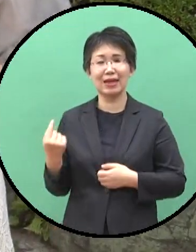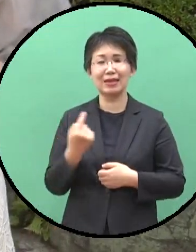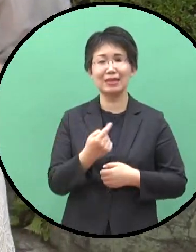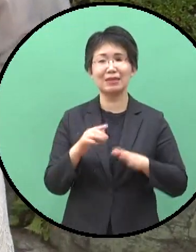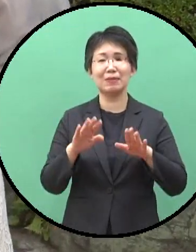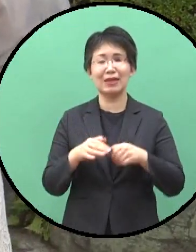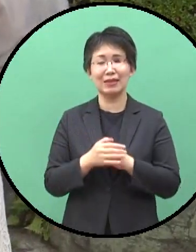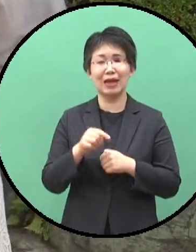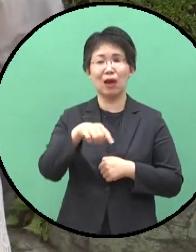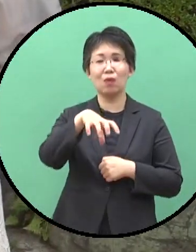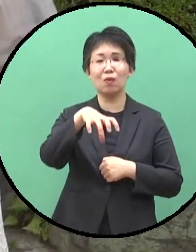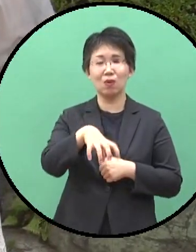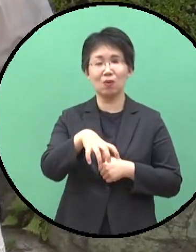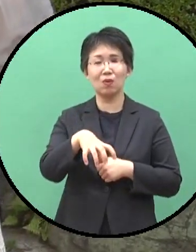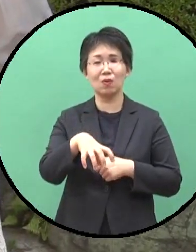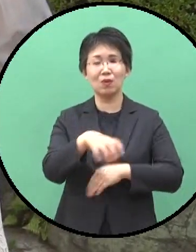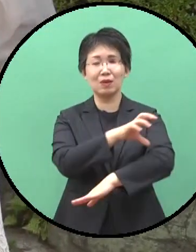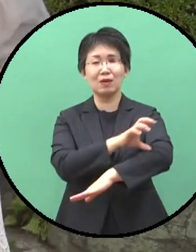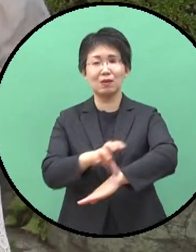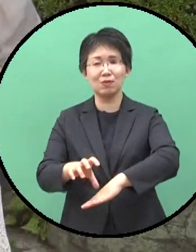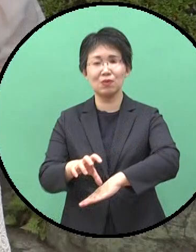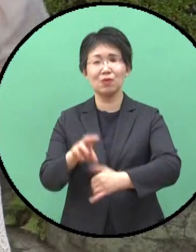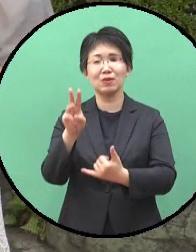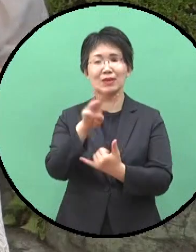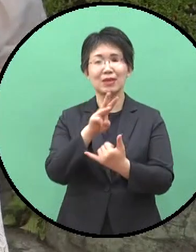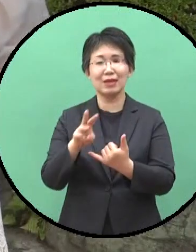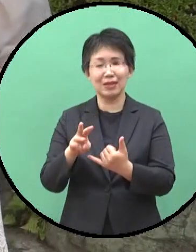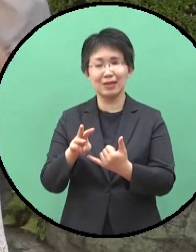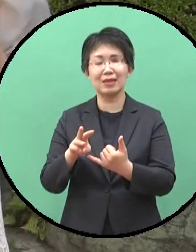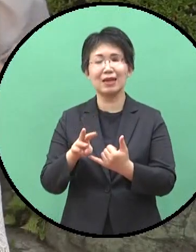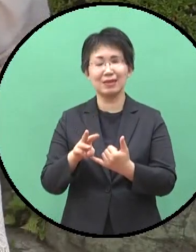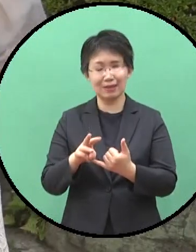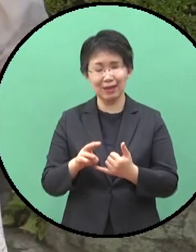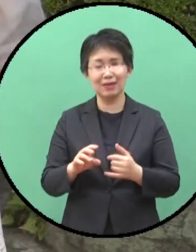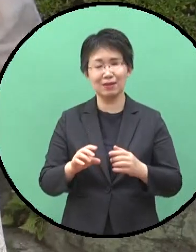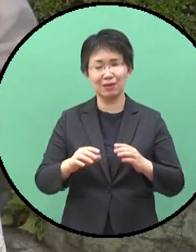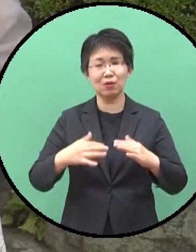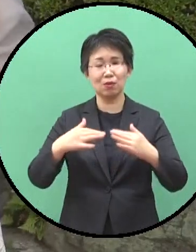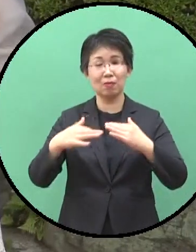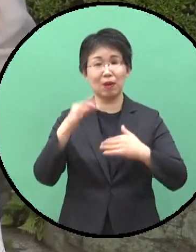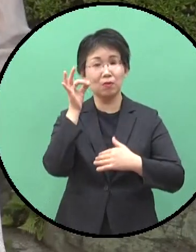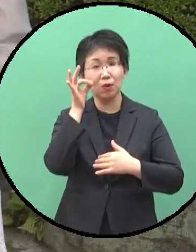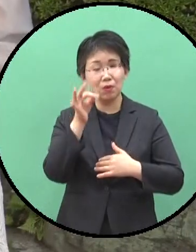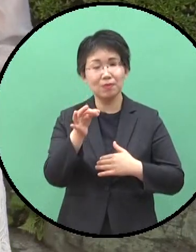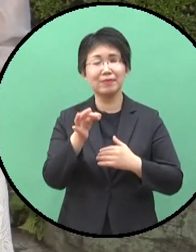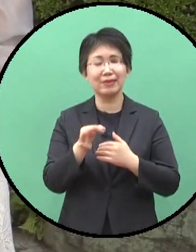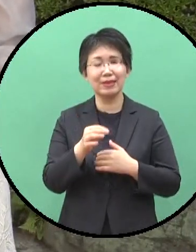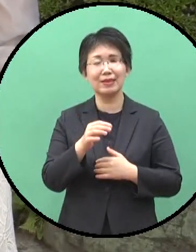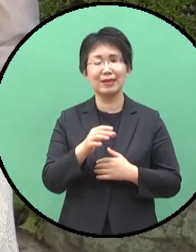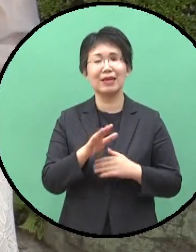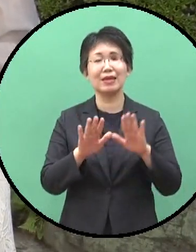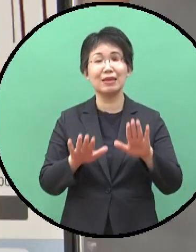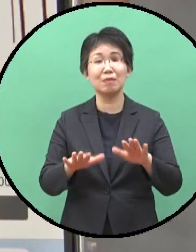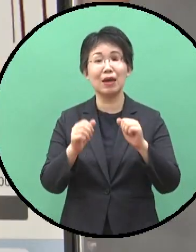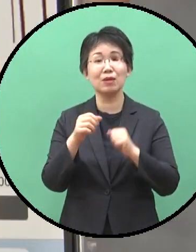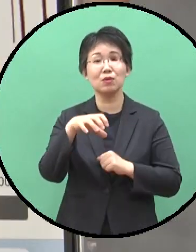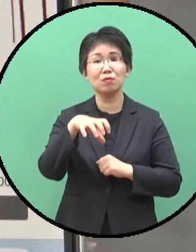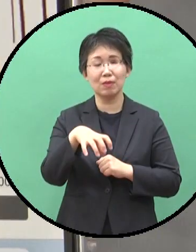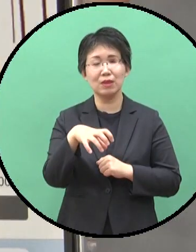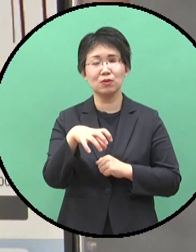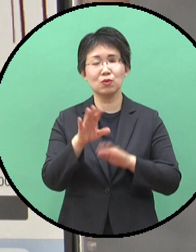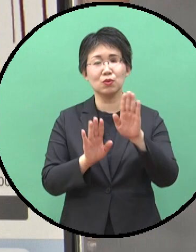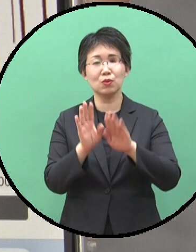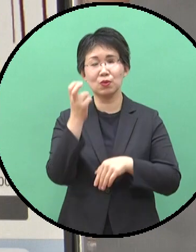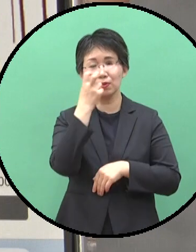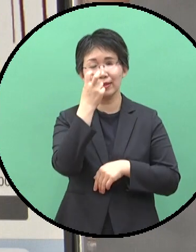ました。こちらでも土砂災害警戒区域マップを使って現在地の状況を調べていきます。マップを